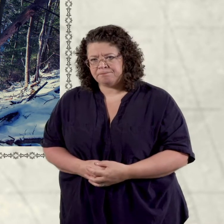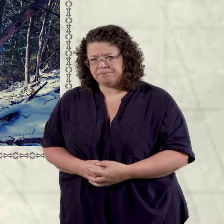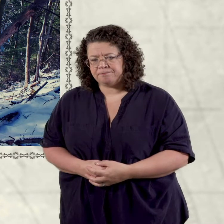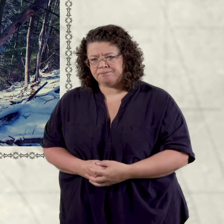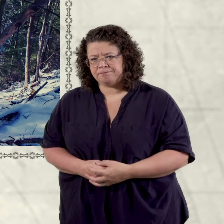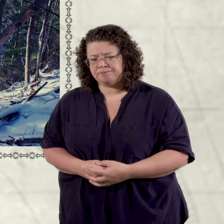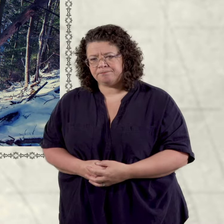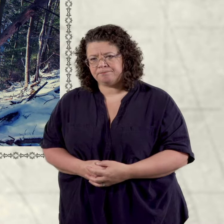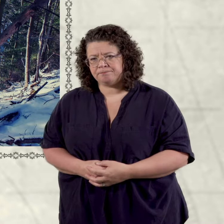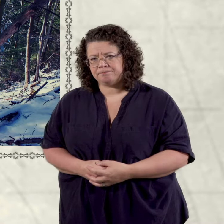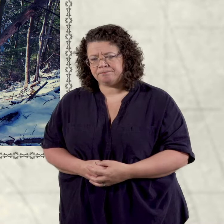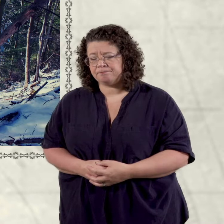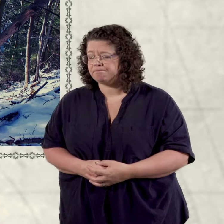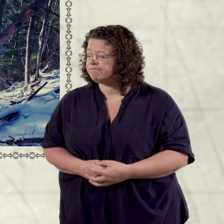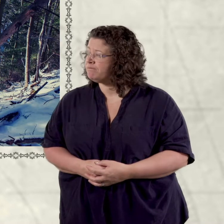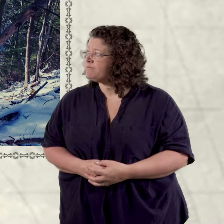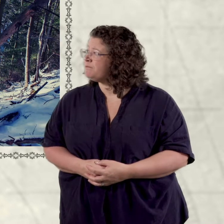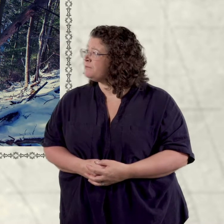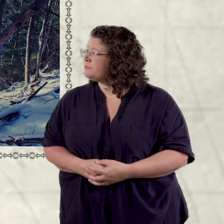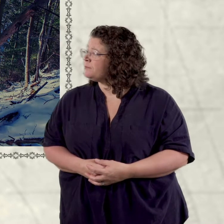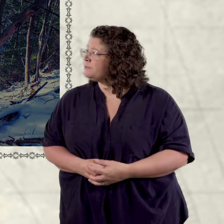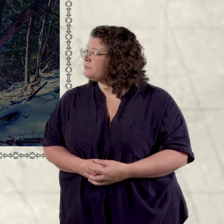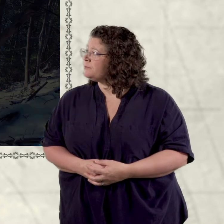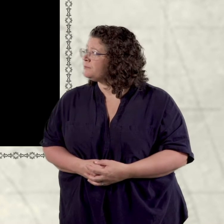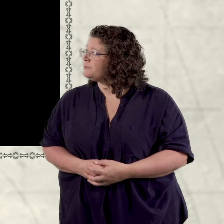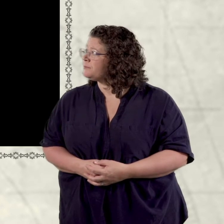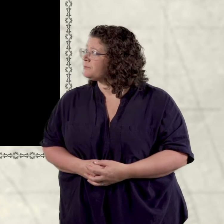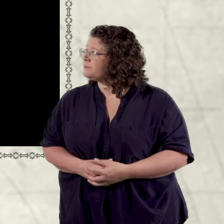Ac aeth y cwbl yn ddi.